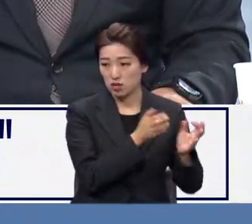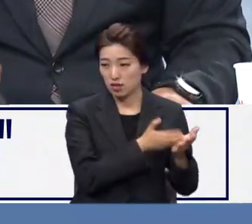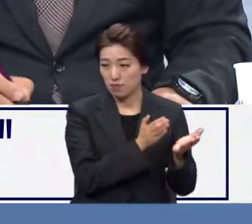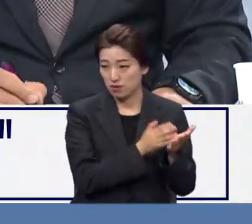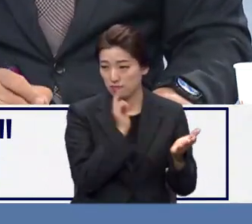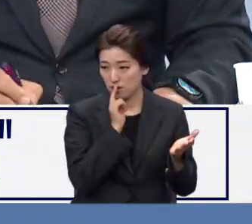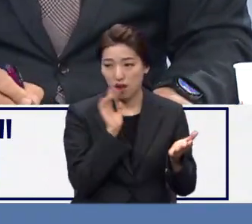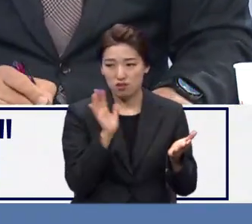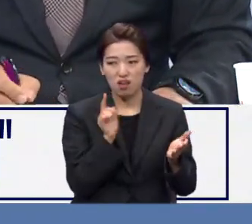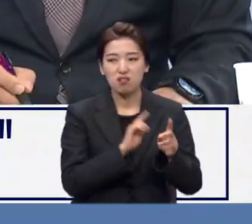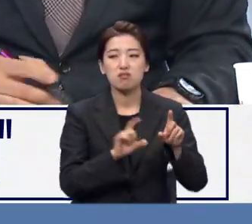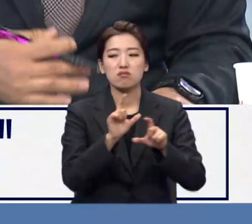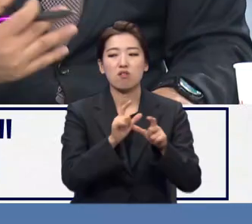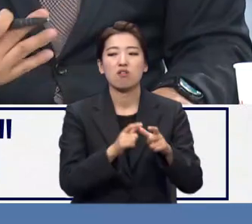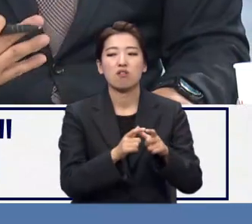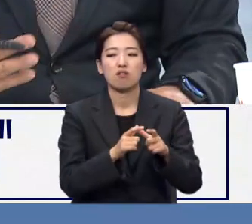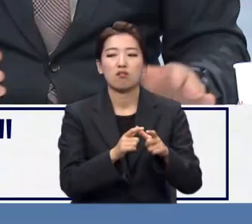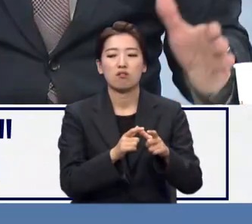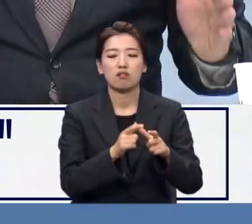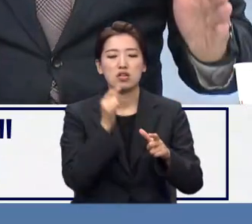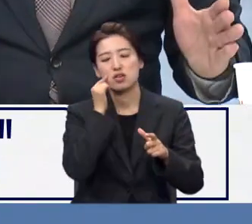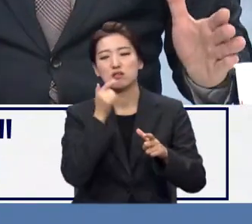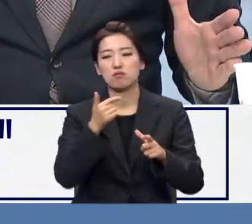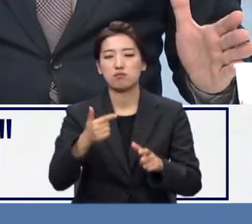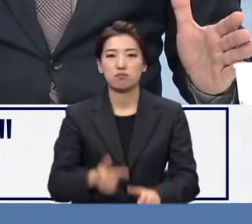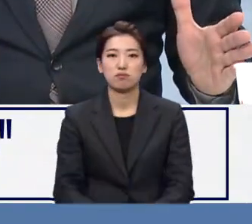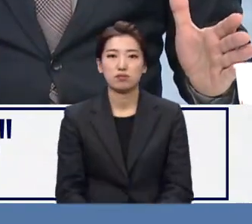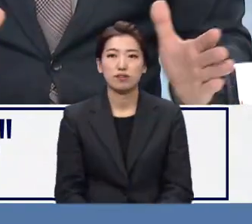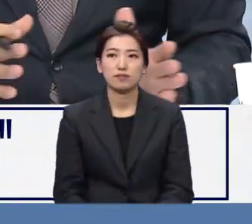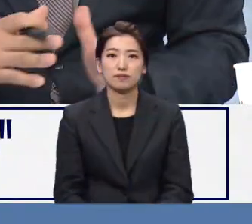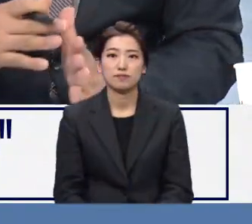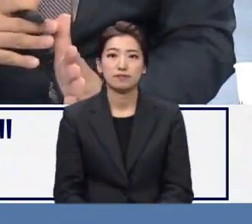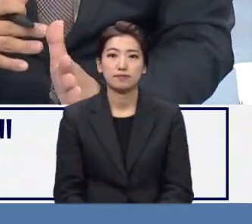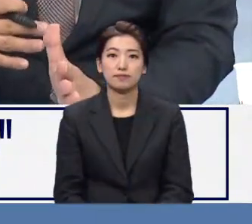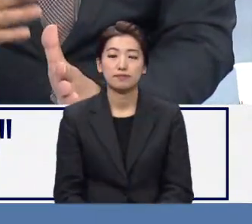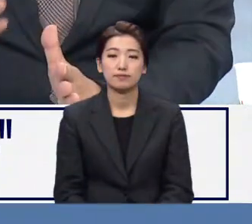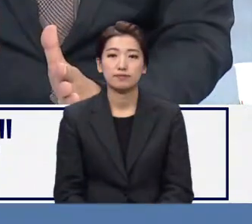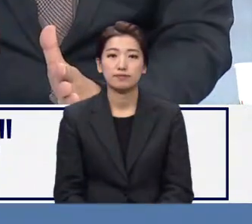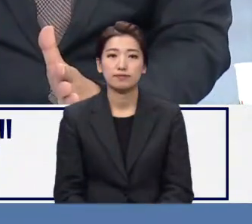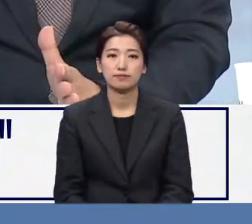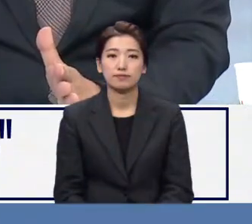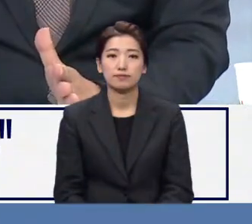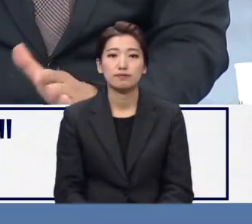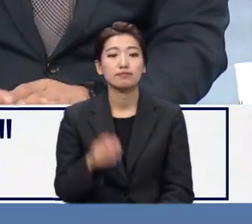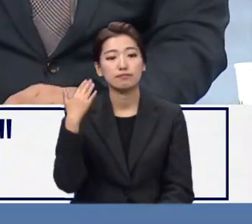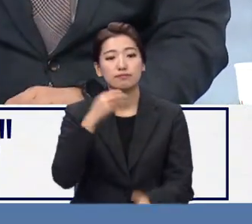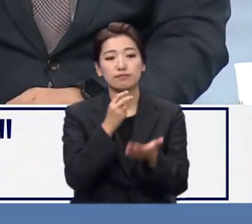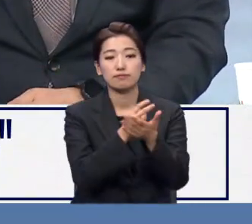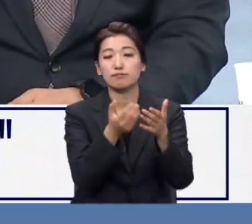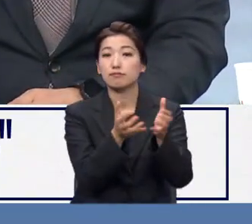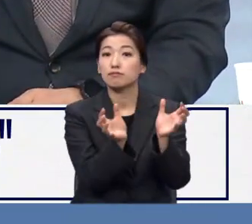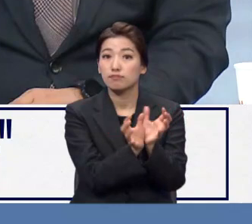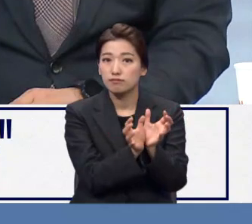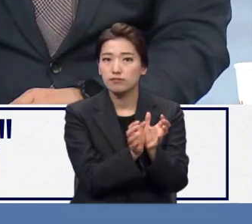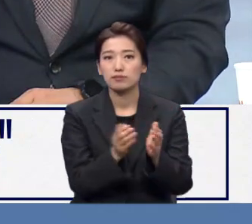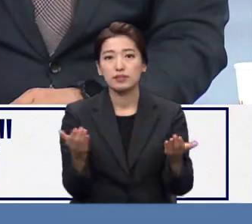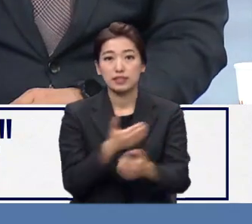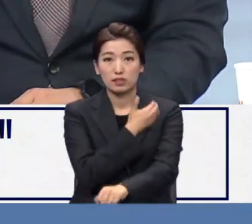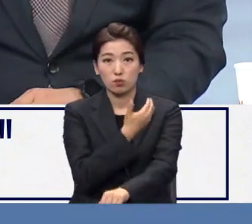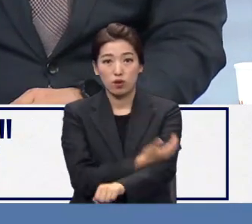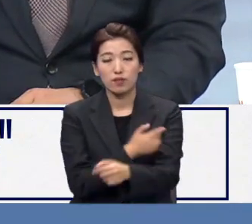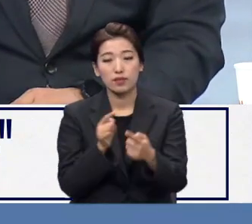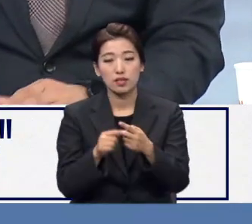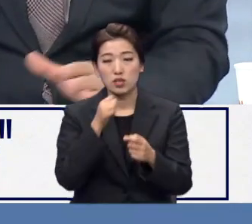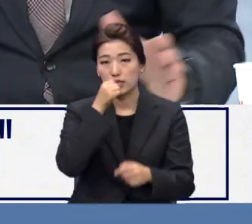같습니다 무슨 말씀이냐 면은 그 얼마 전에 이제 본인의 업무 법무부의 어떤 인권 이런 부분과 관련해서 한 지역에서 그